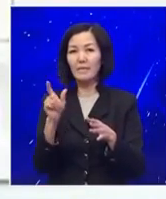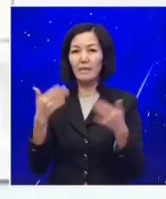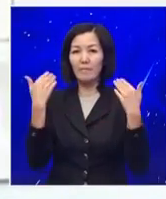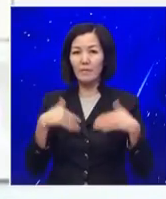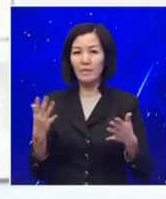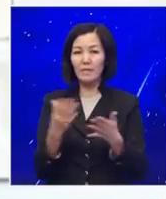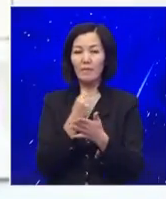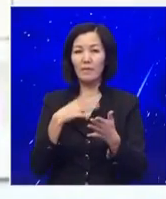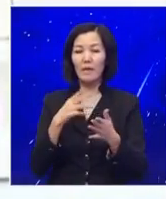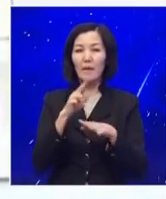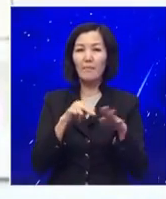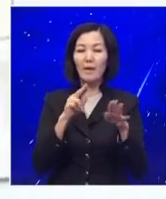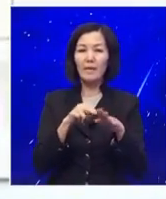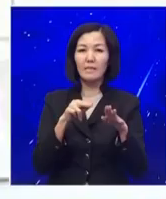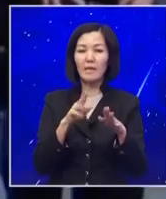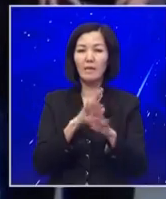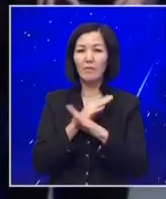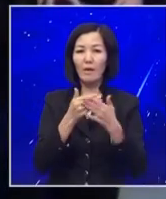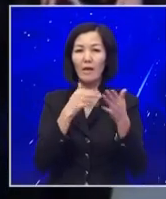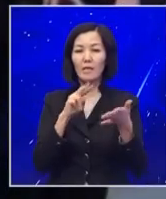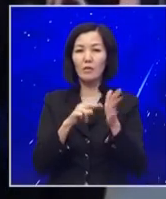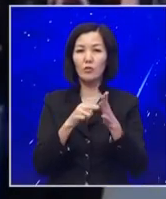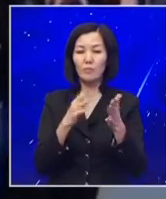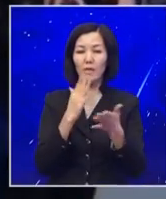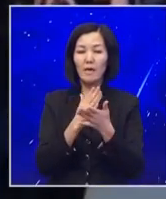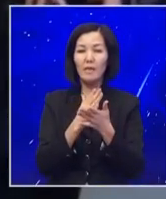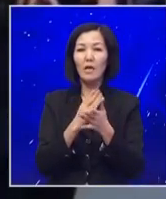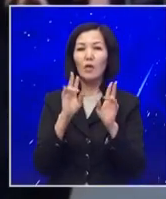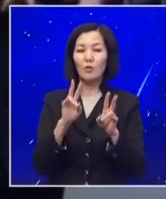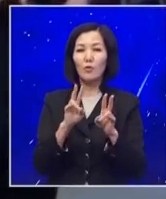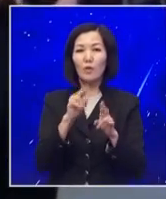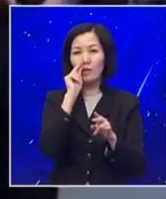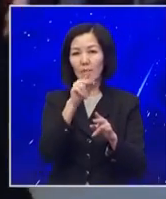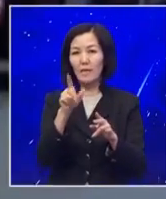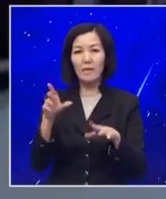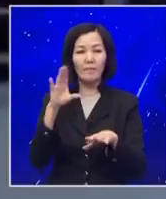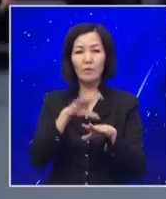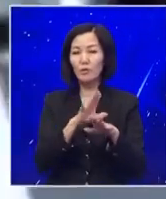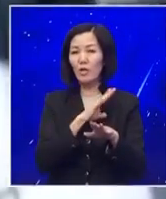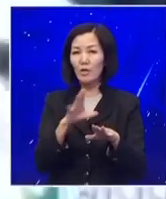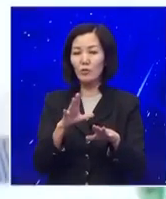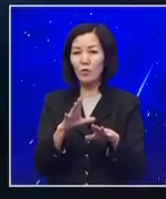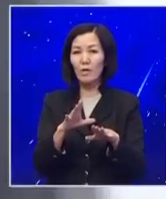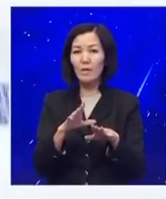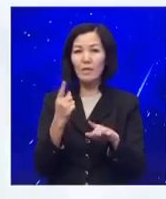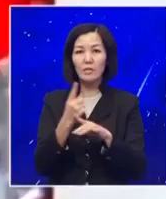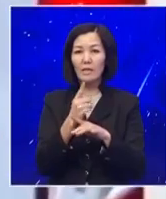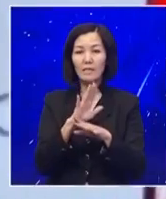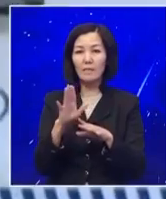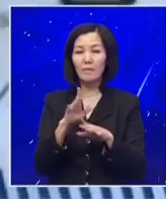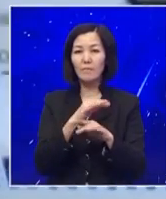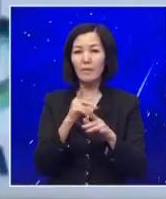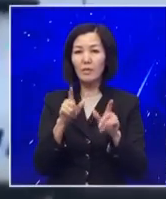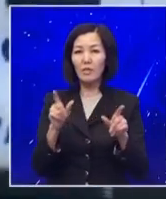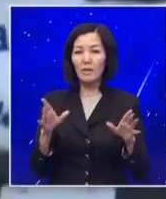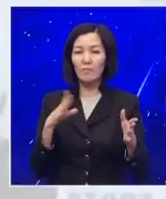денесі табылды. Полиция кісі өлімі алдын ала жоспарланған деп отыр. Күдіктілер әлі қолға түскен жоқ. Қаскөй жалғыз болмаған деген болжам